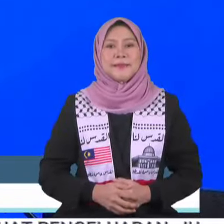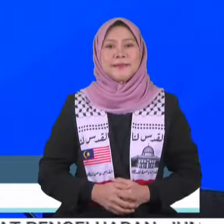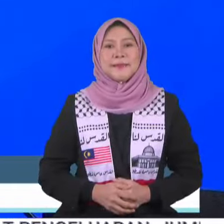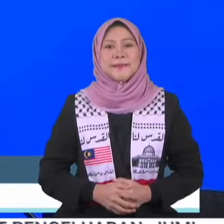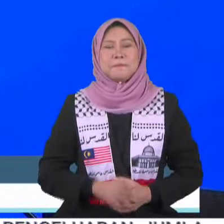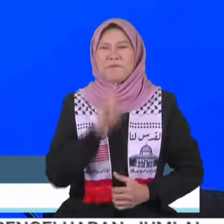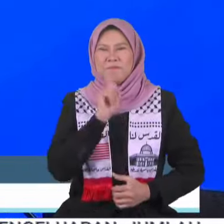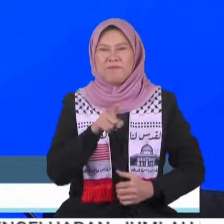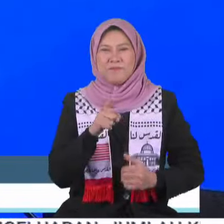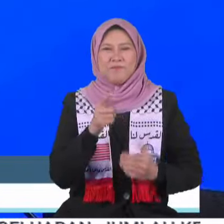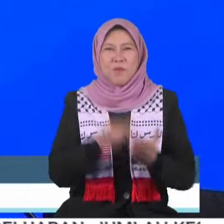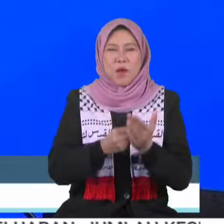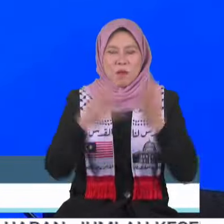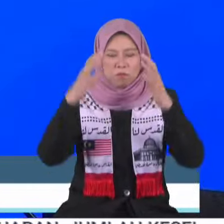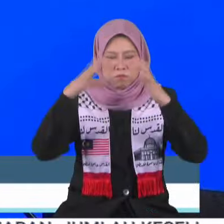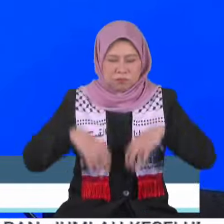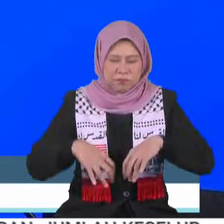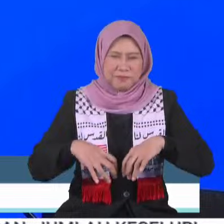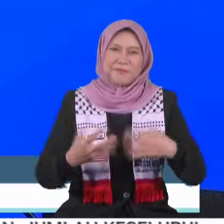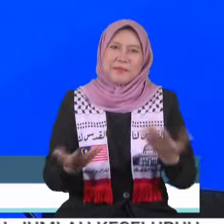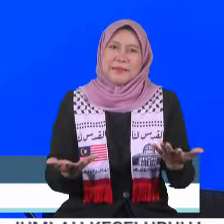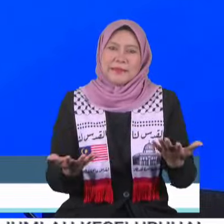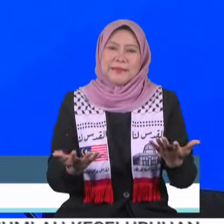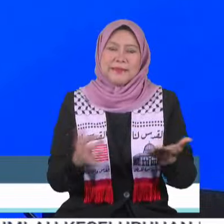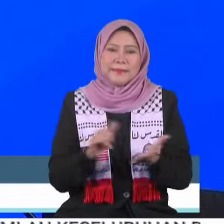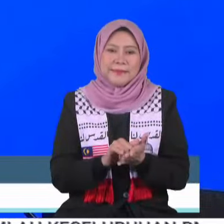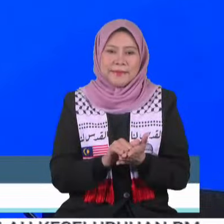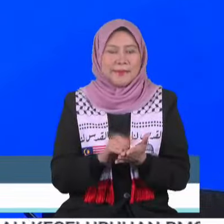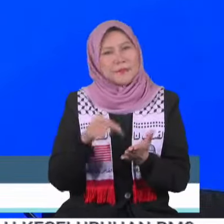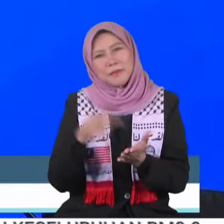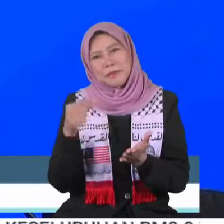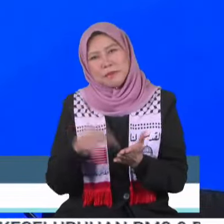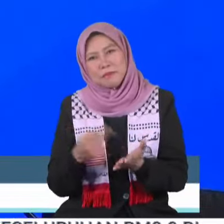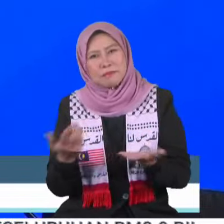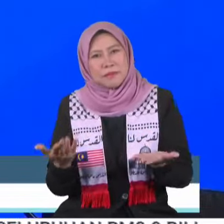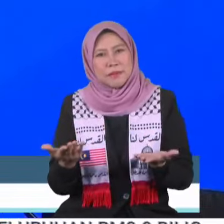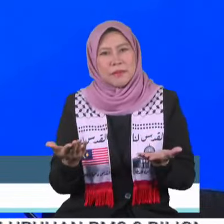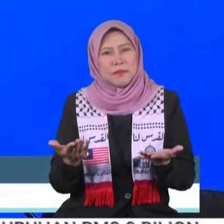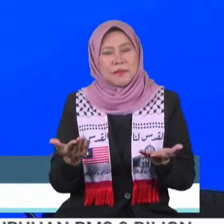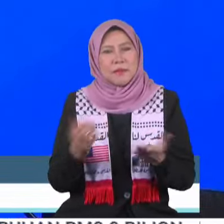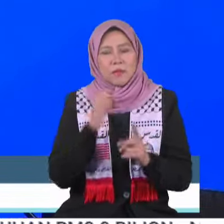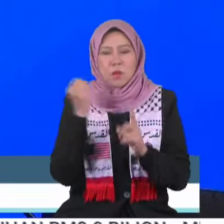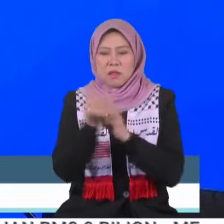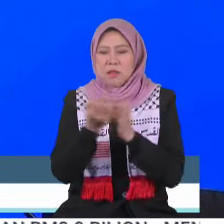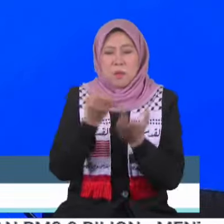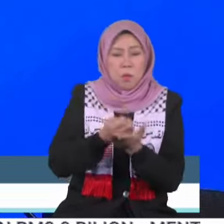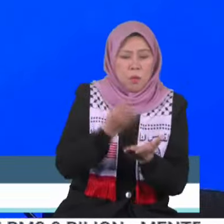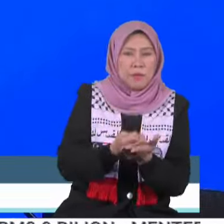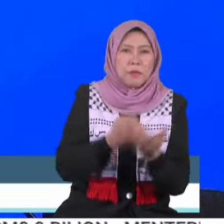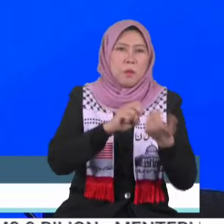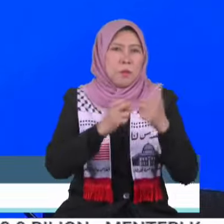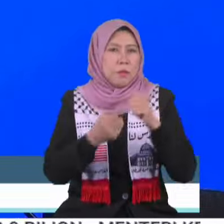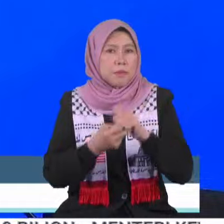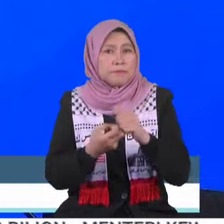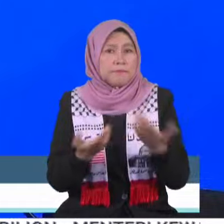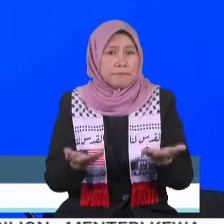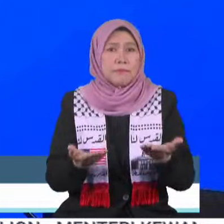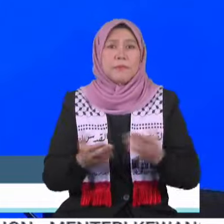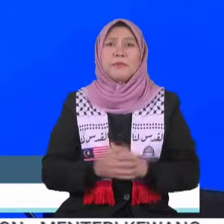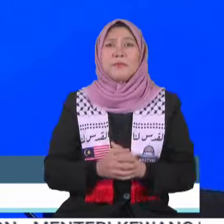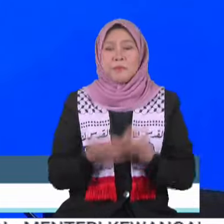Muflis ini mungkin kesalahan kecuaian dia kadang-kadang kerana keadaan ekonomi, kadang-kadang seperti